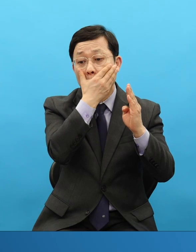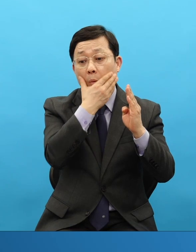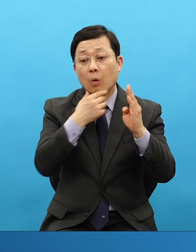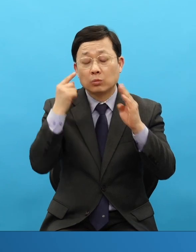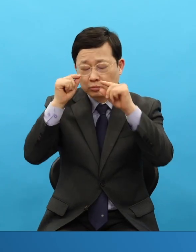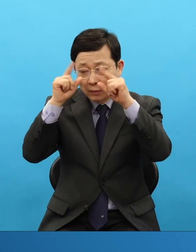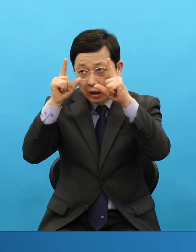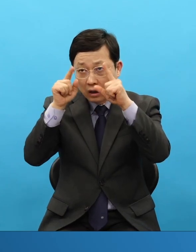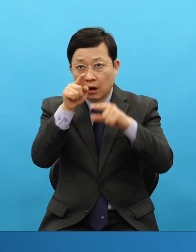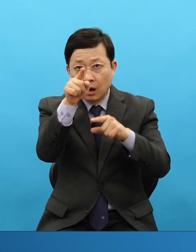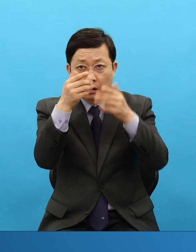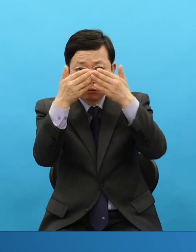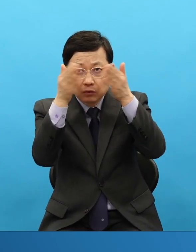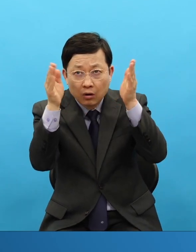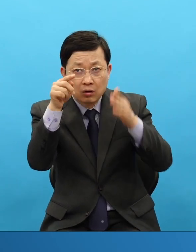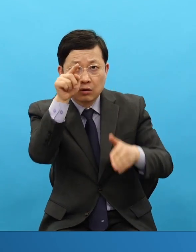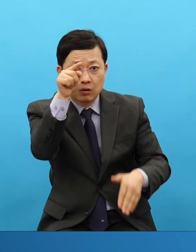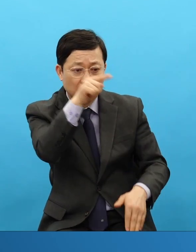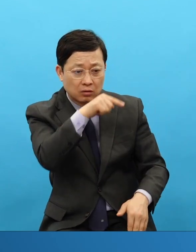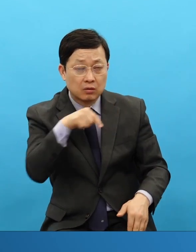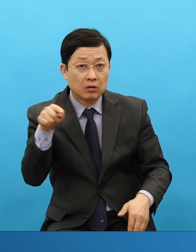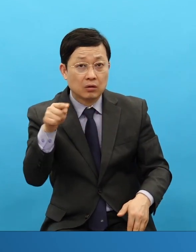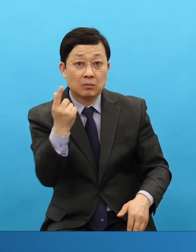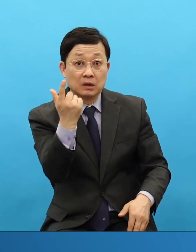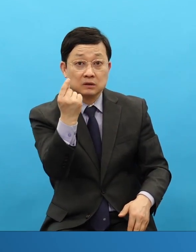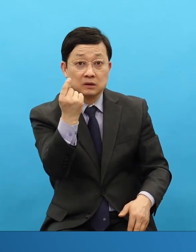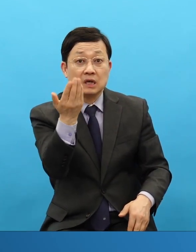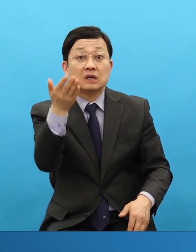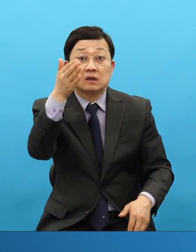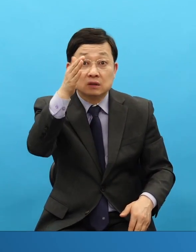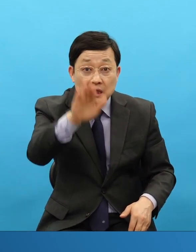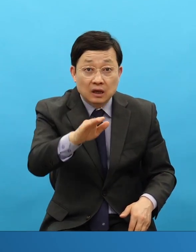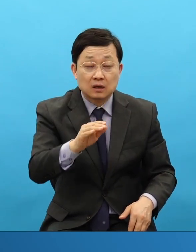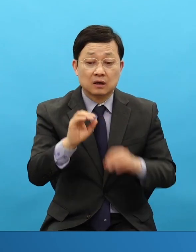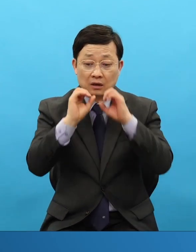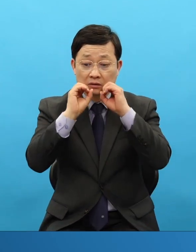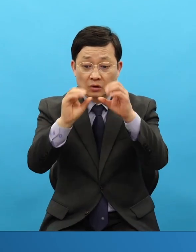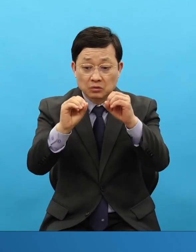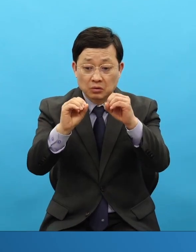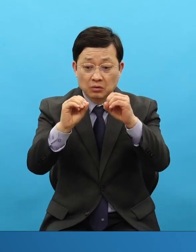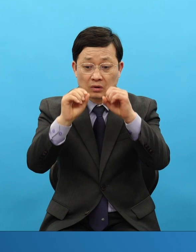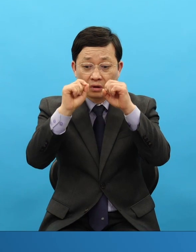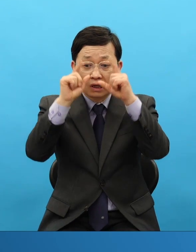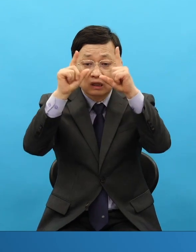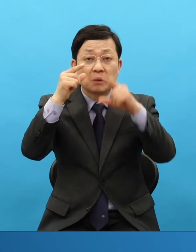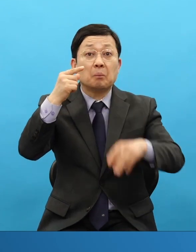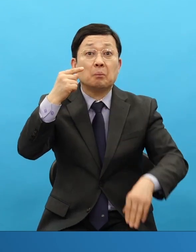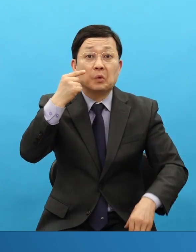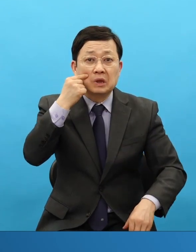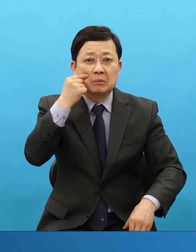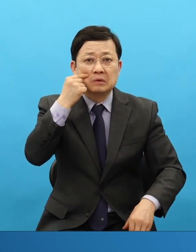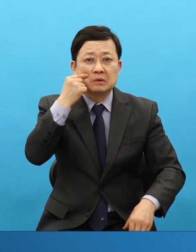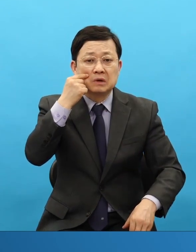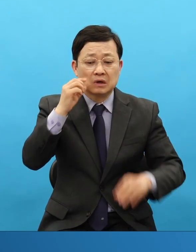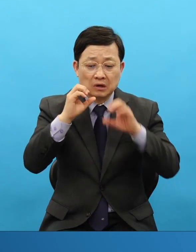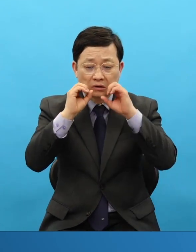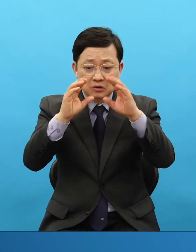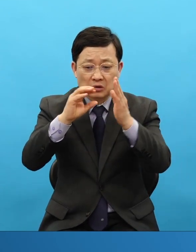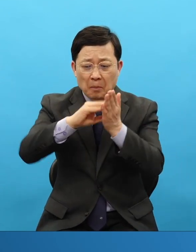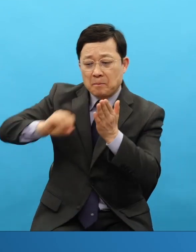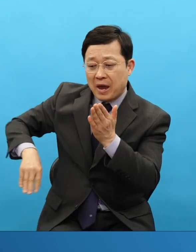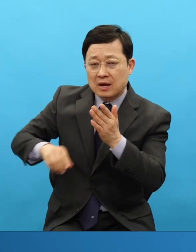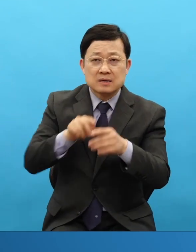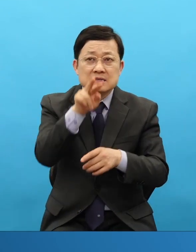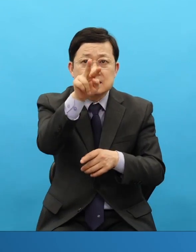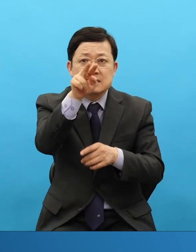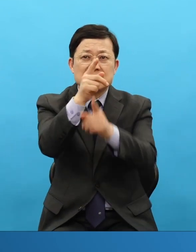못 깨달으면 그들이 대적이 됩니다. If you don't realize evangelism and missions, they become your enemies. 그렇죠. That's right.